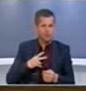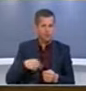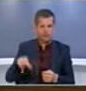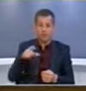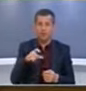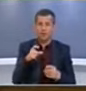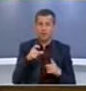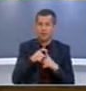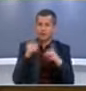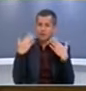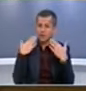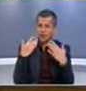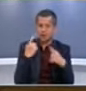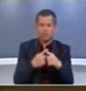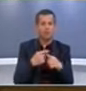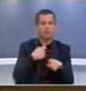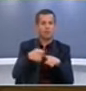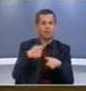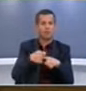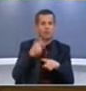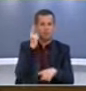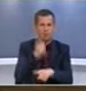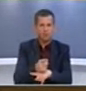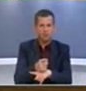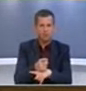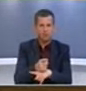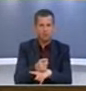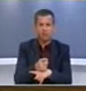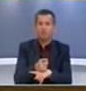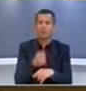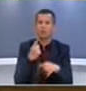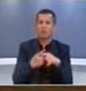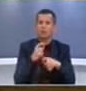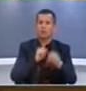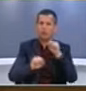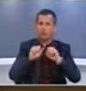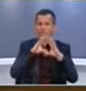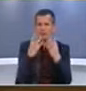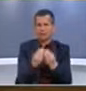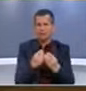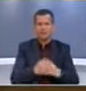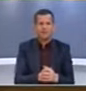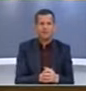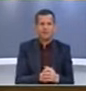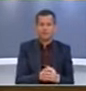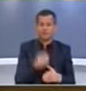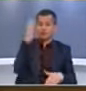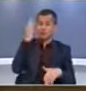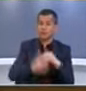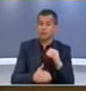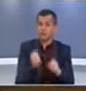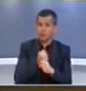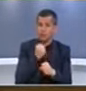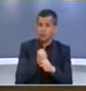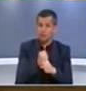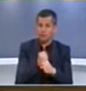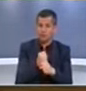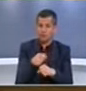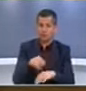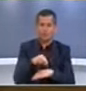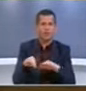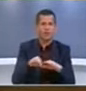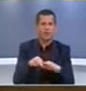fiman Ka interven operator n fjal mj deri n pfund e piz Eti proj